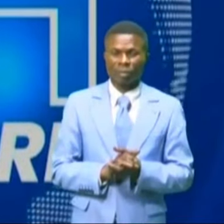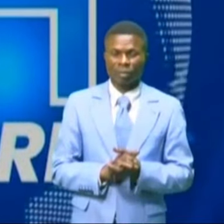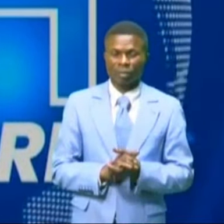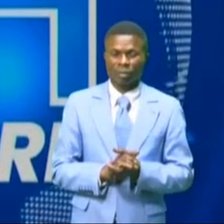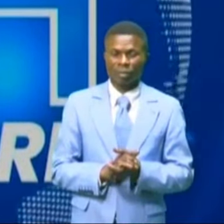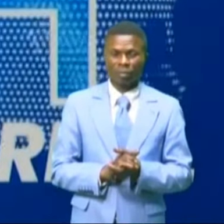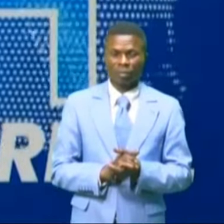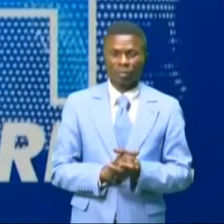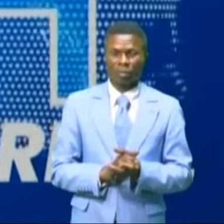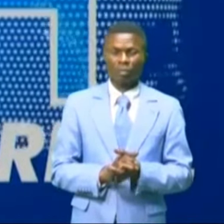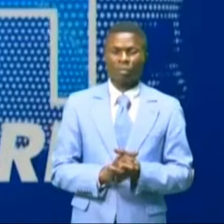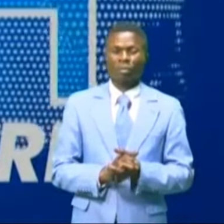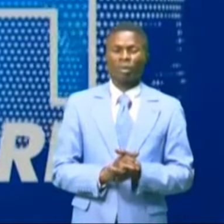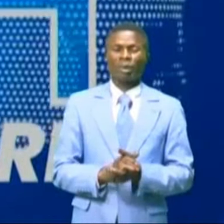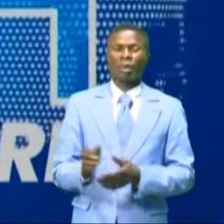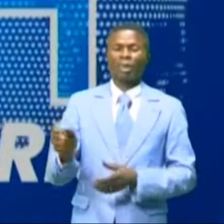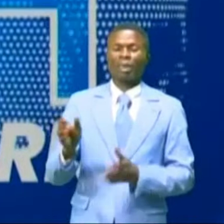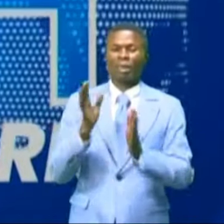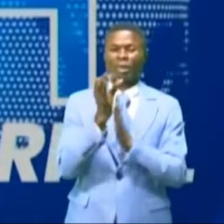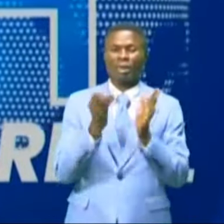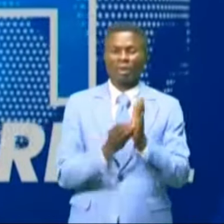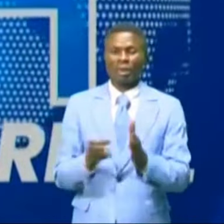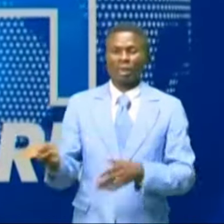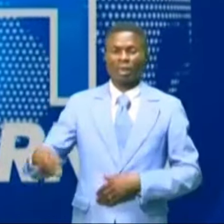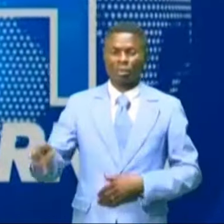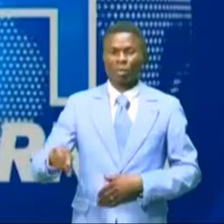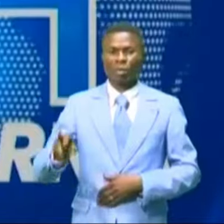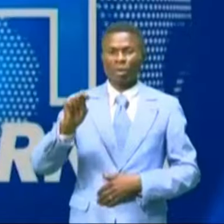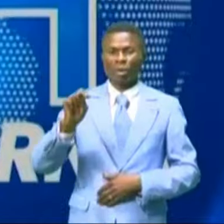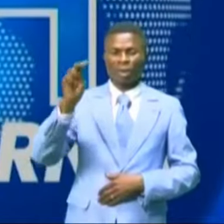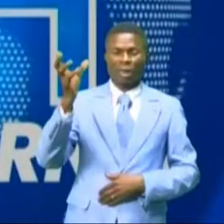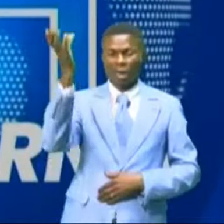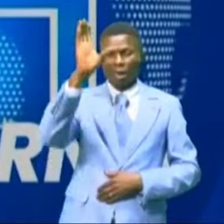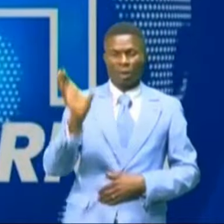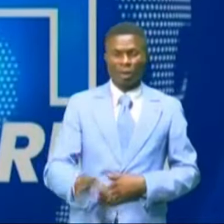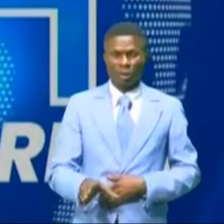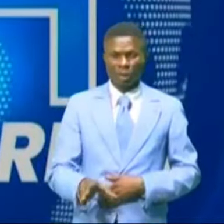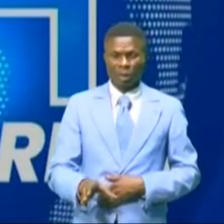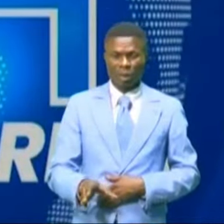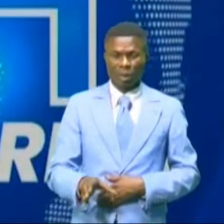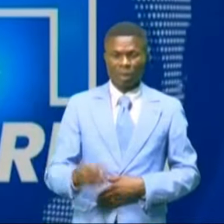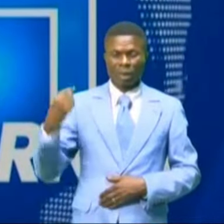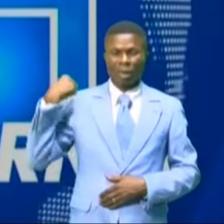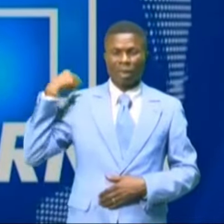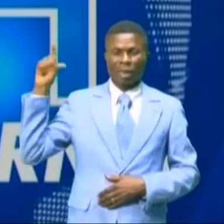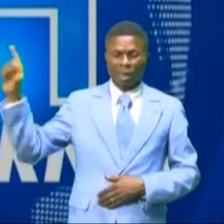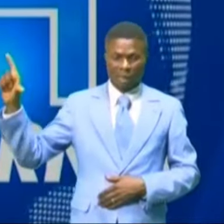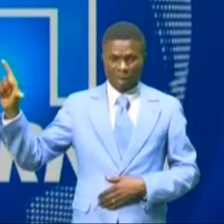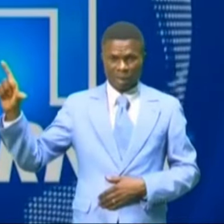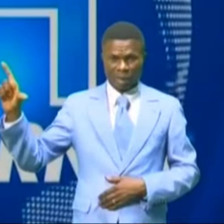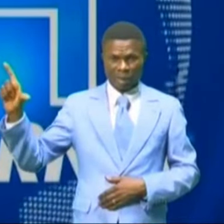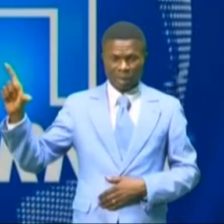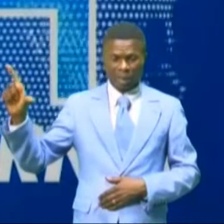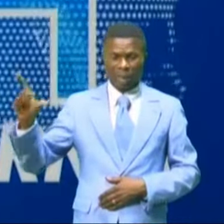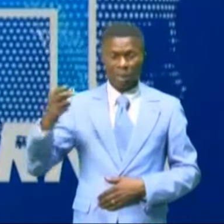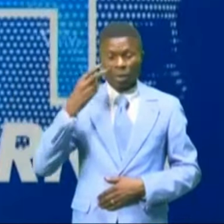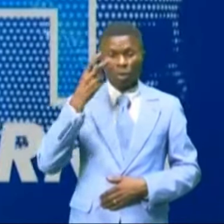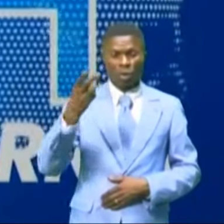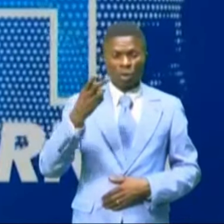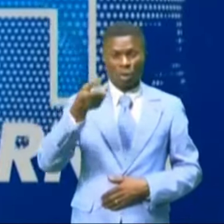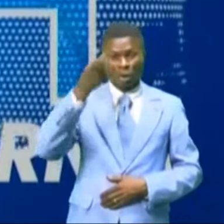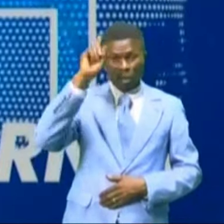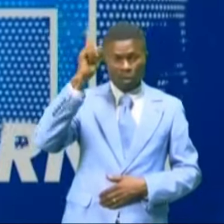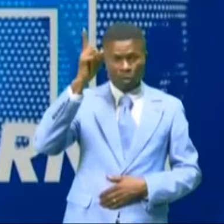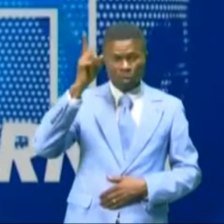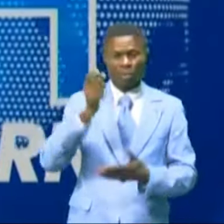Décès du directeur provincial de la RTNC du Congo central, Gabriel Lukeka, était considéré comme l'un de ceux